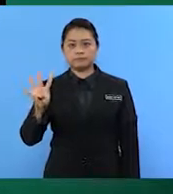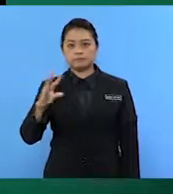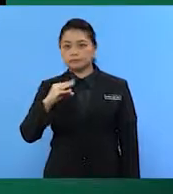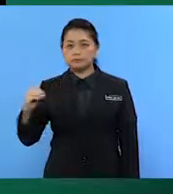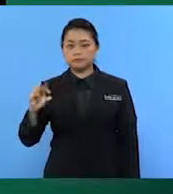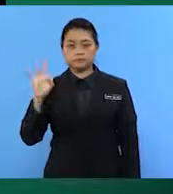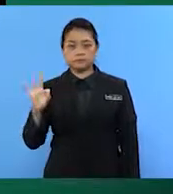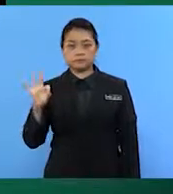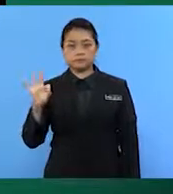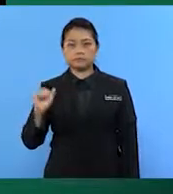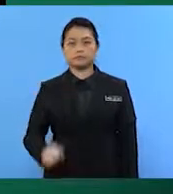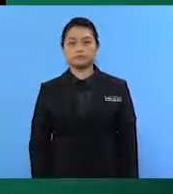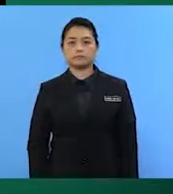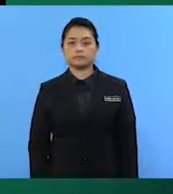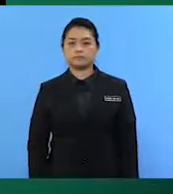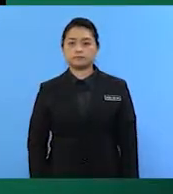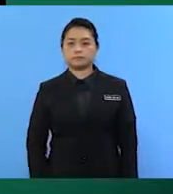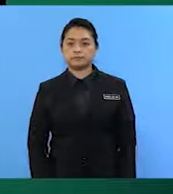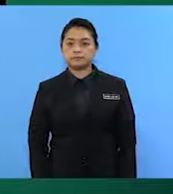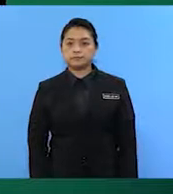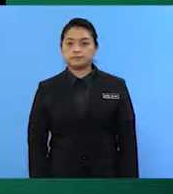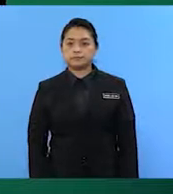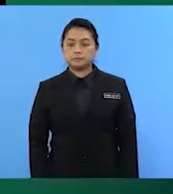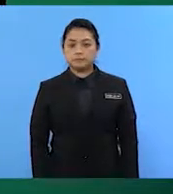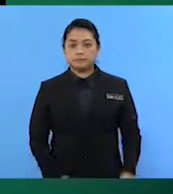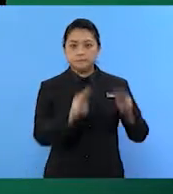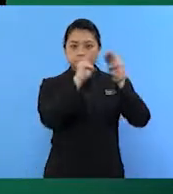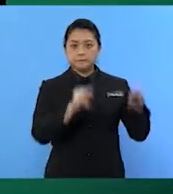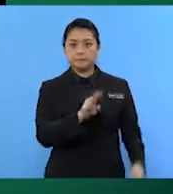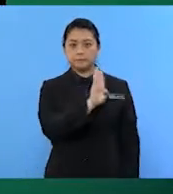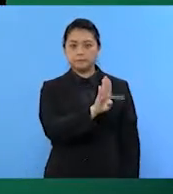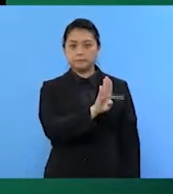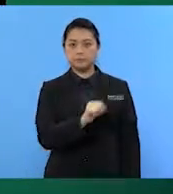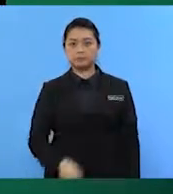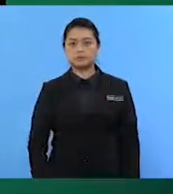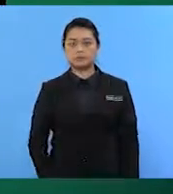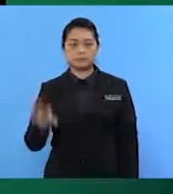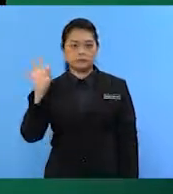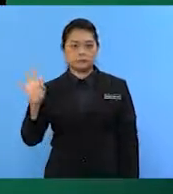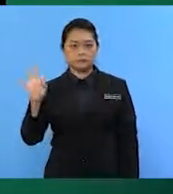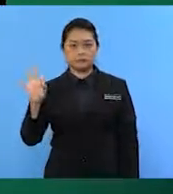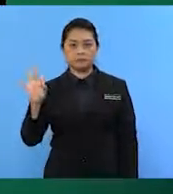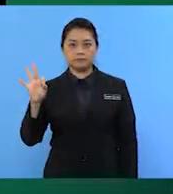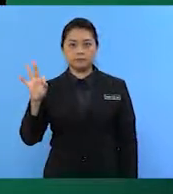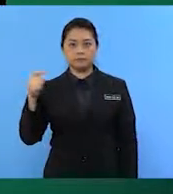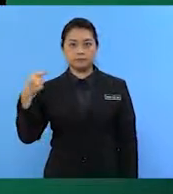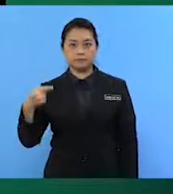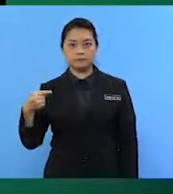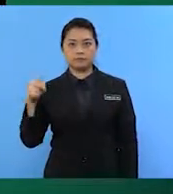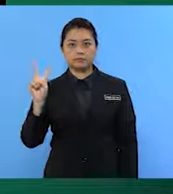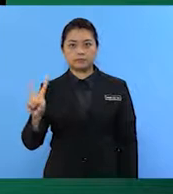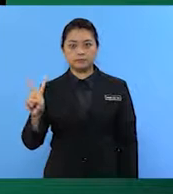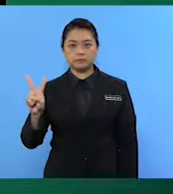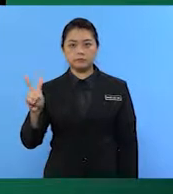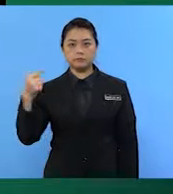dan 9. Manakala matriks B ialah 9,